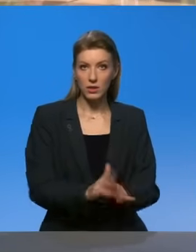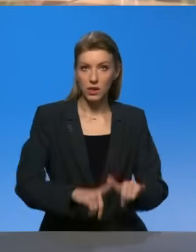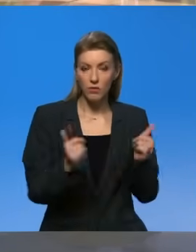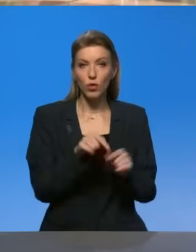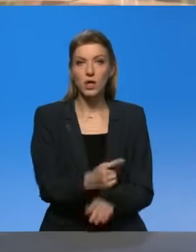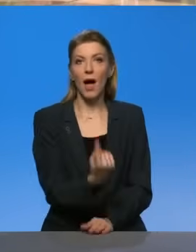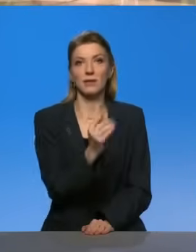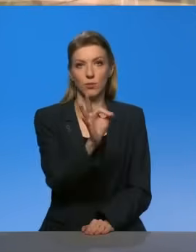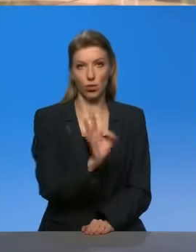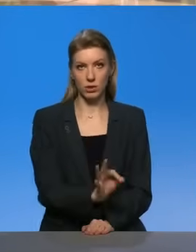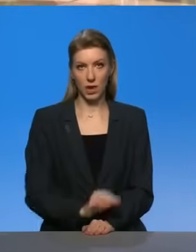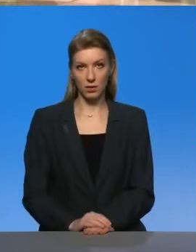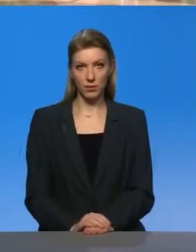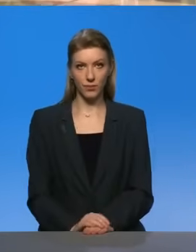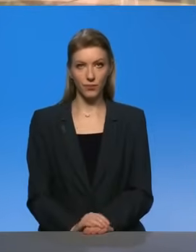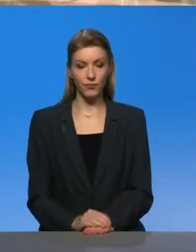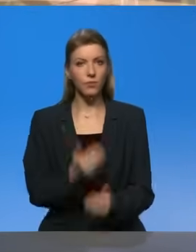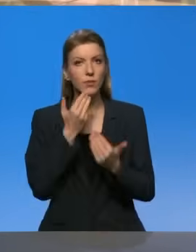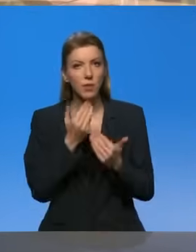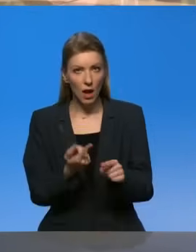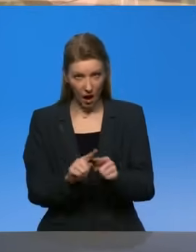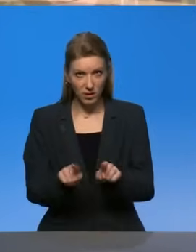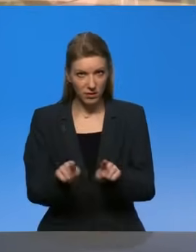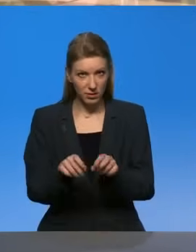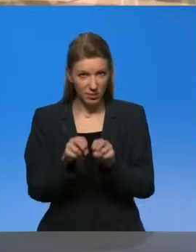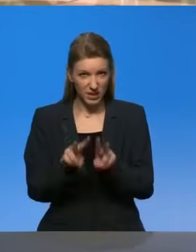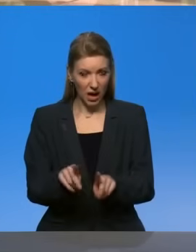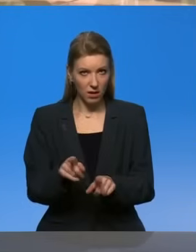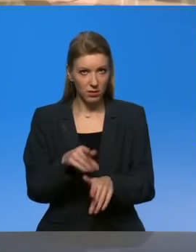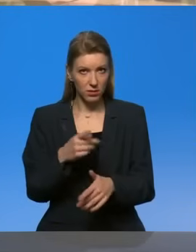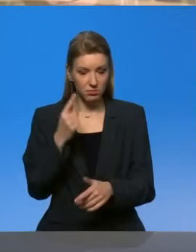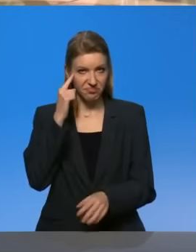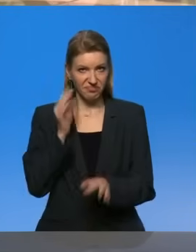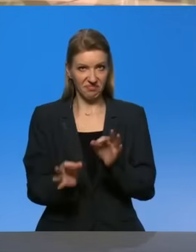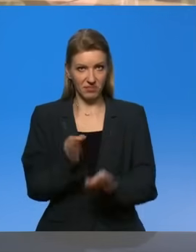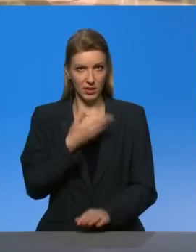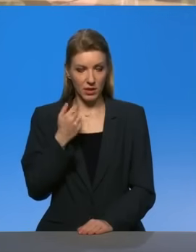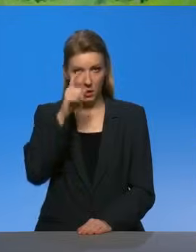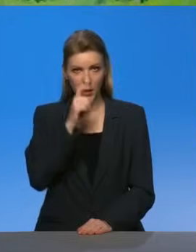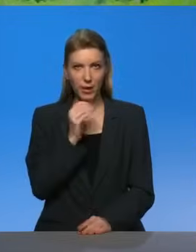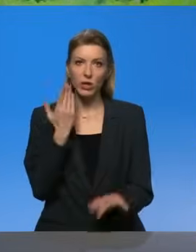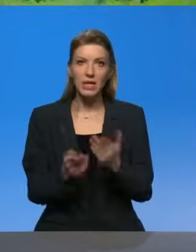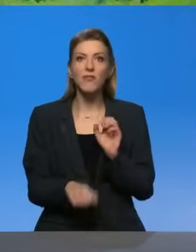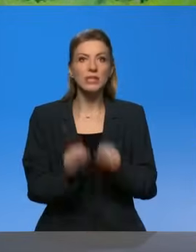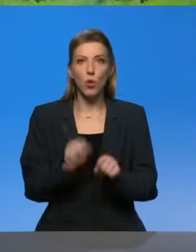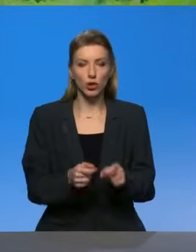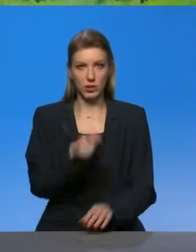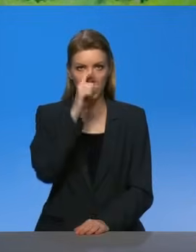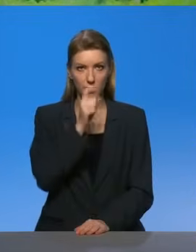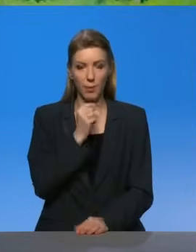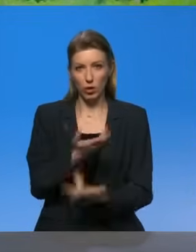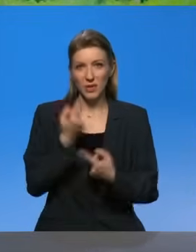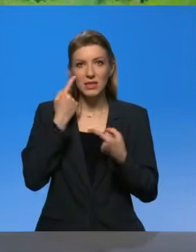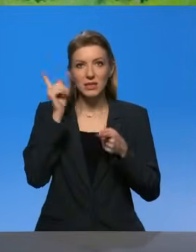1%. Они такие несознательные или просто эти инструменты непонятные, страховщики? Мы же знаем, да, как страховщики не